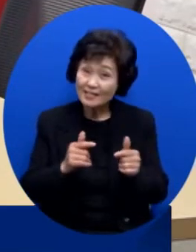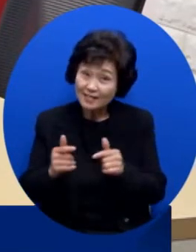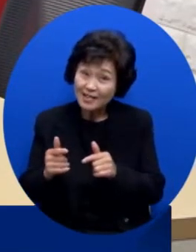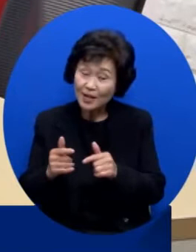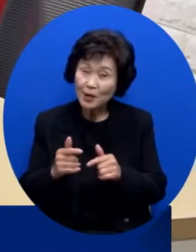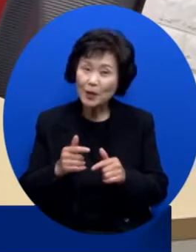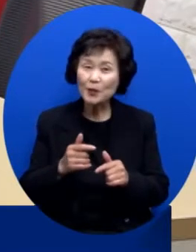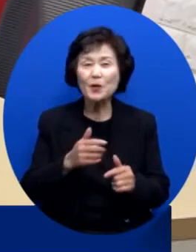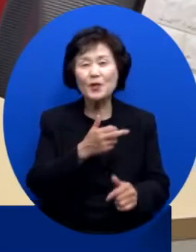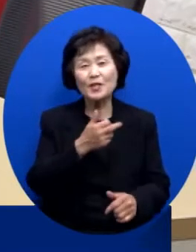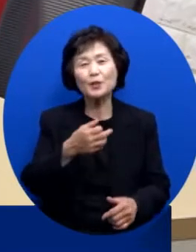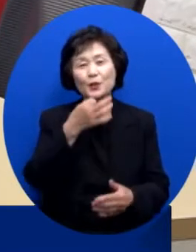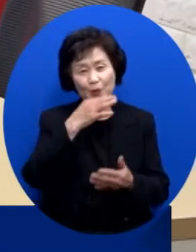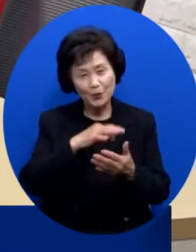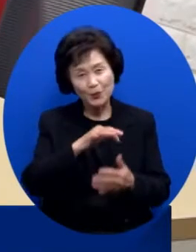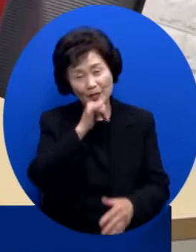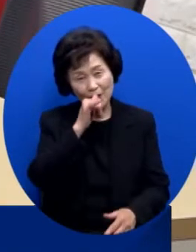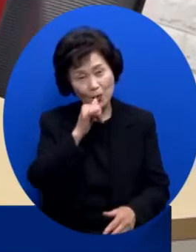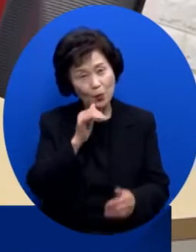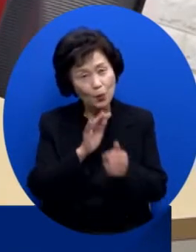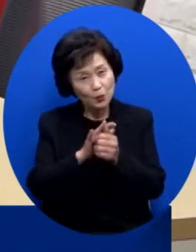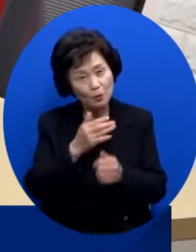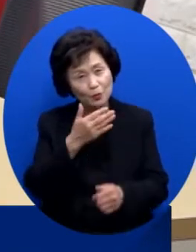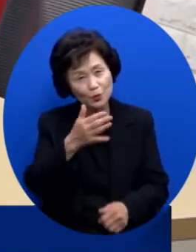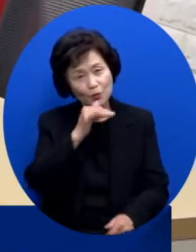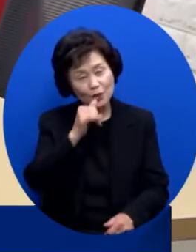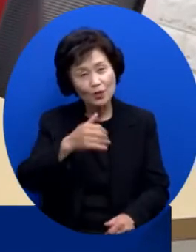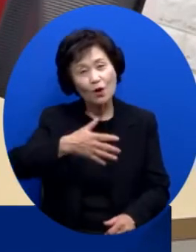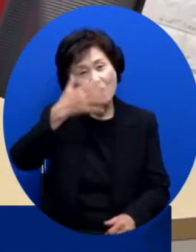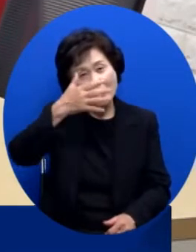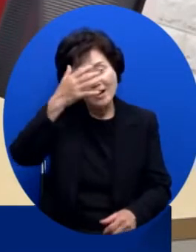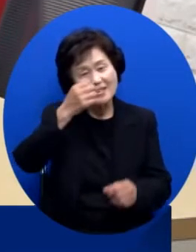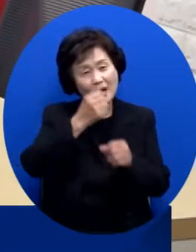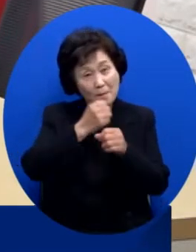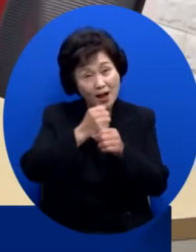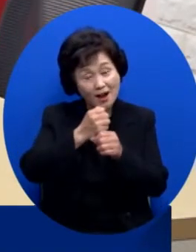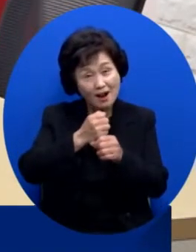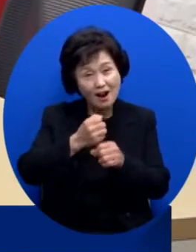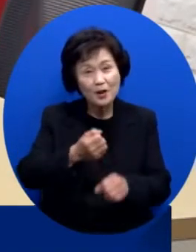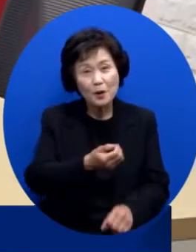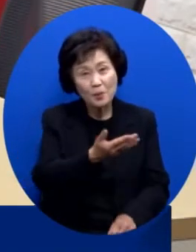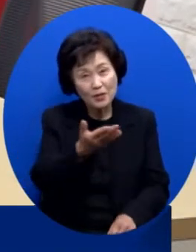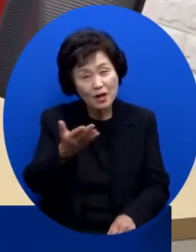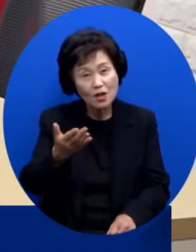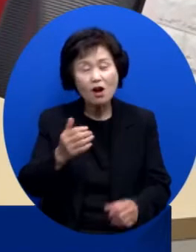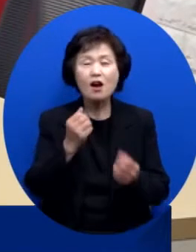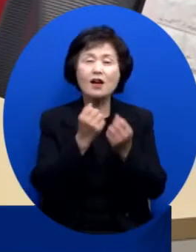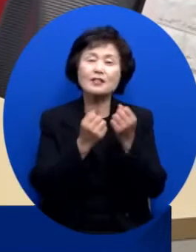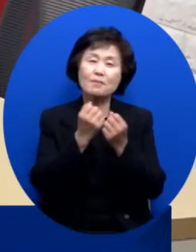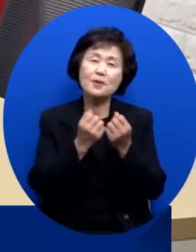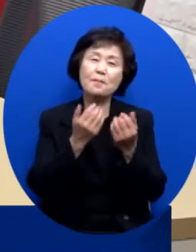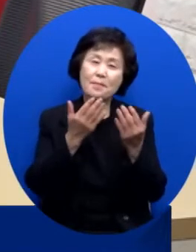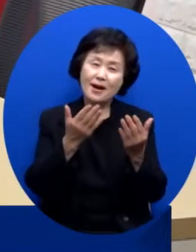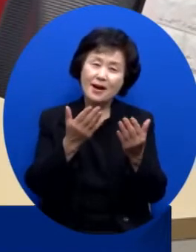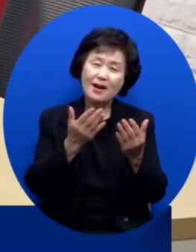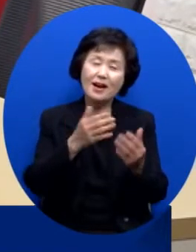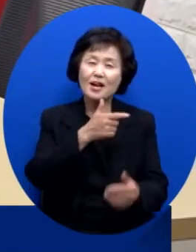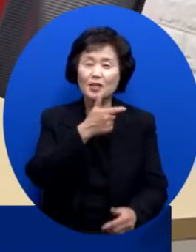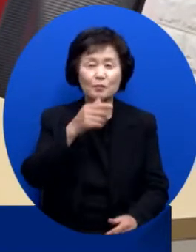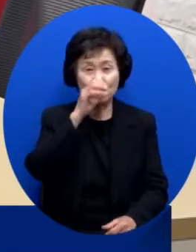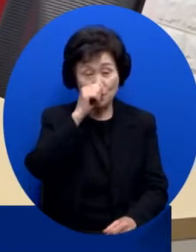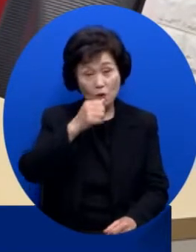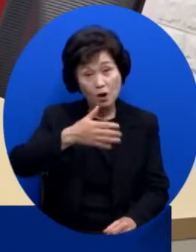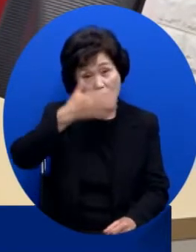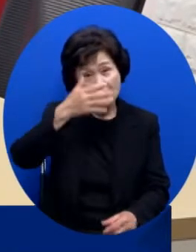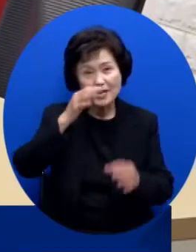장애인분들한테도 아 이런 것도 있어 하고 영상 링크 보내주면서 설명해 줄 수 있어서 좋더라고요. 그런 영상을